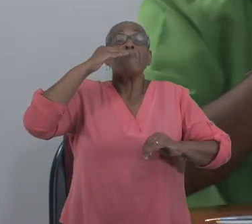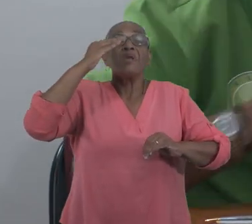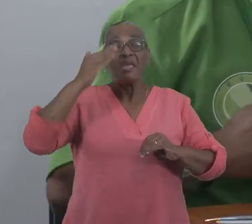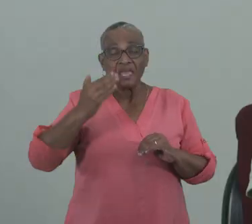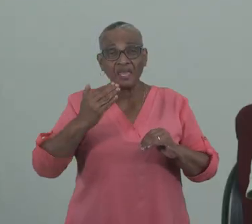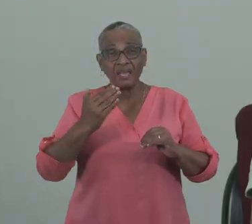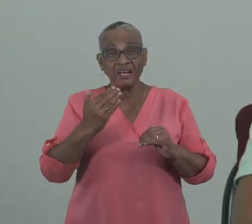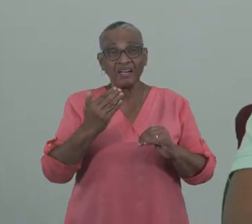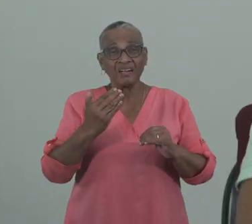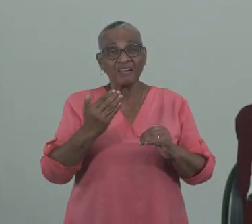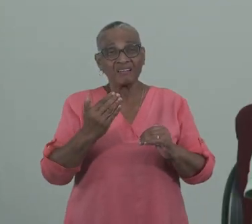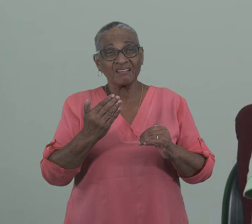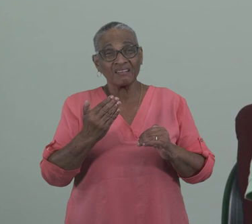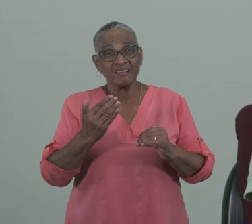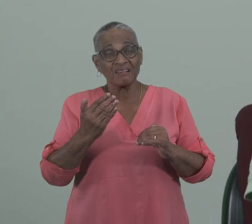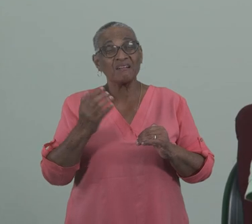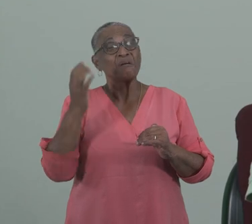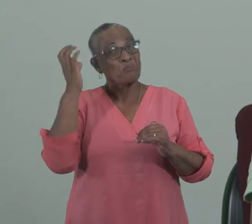verwachten? Wel,